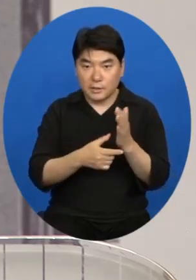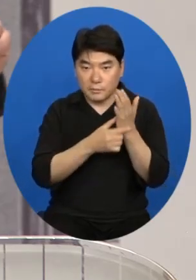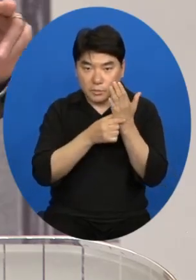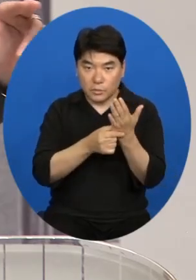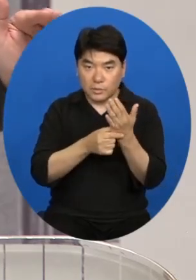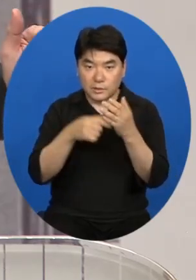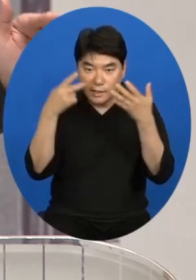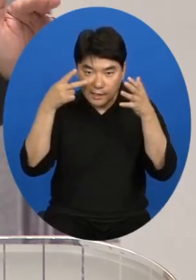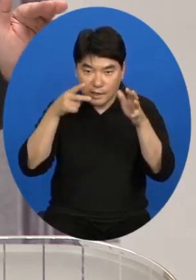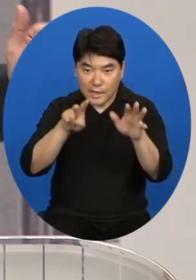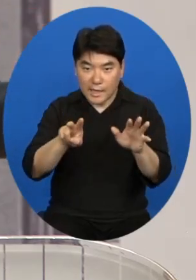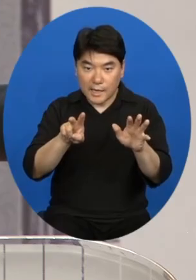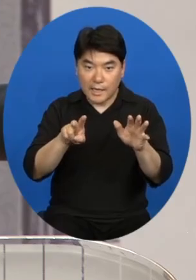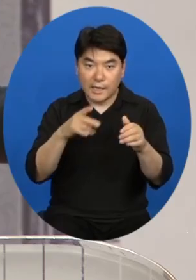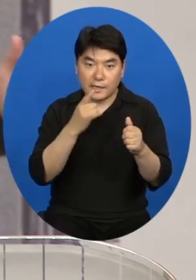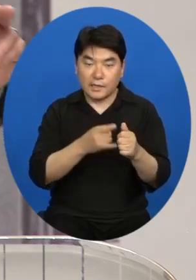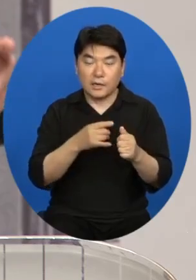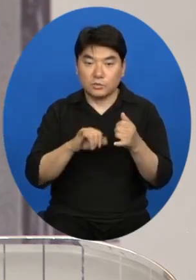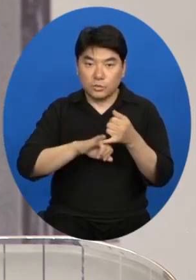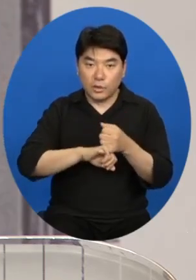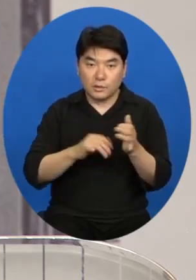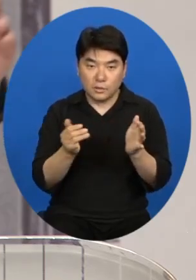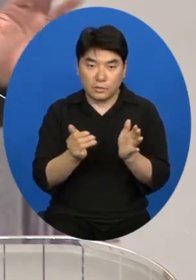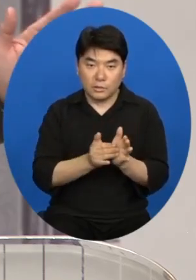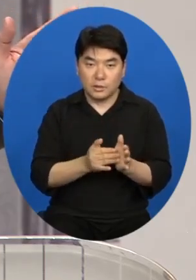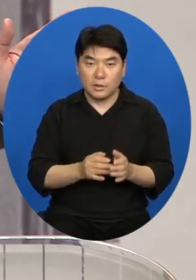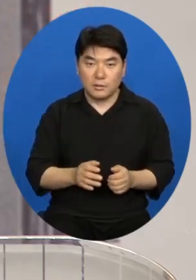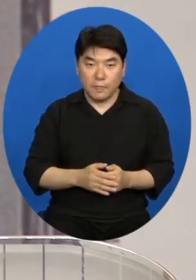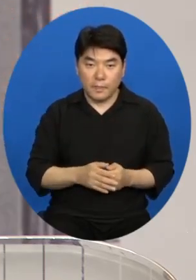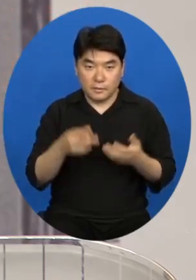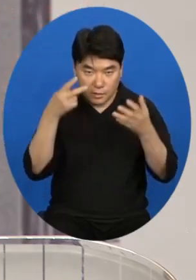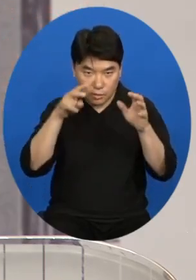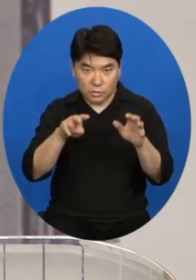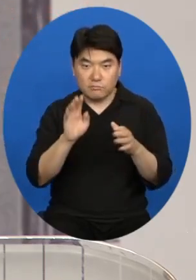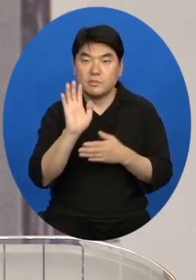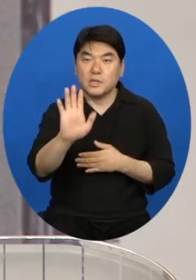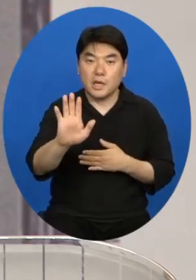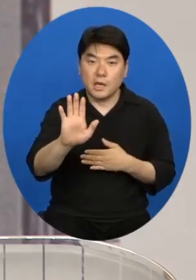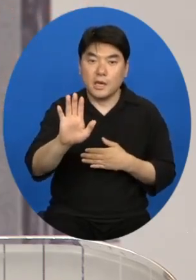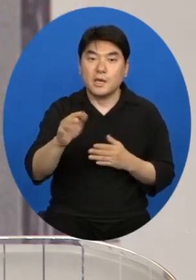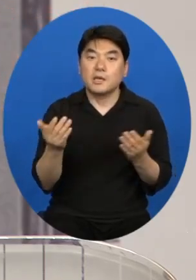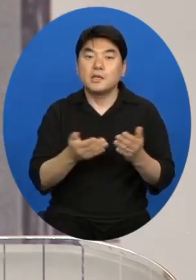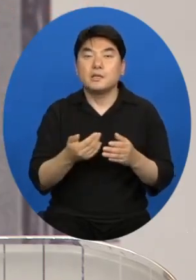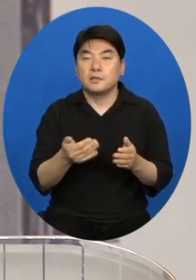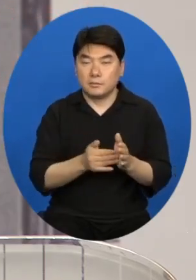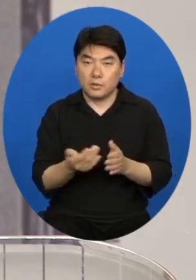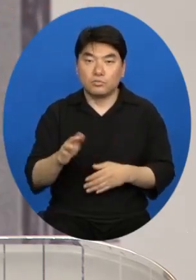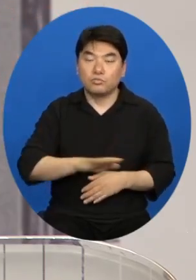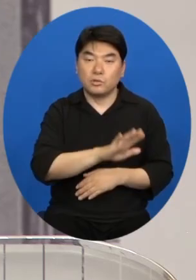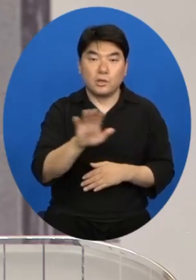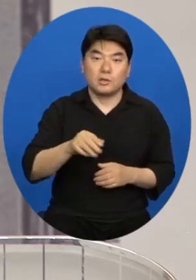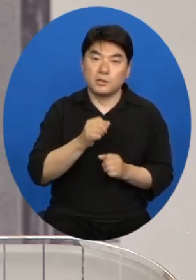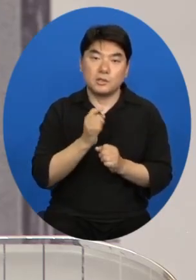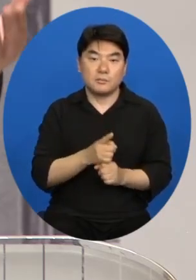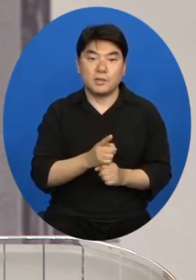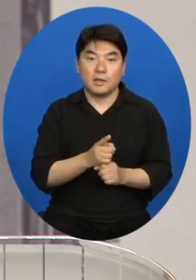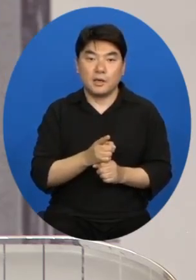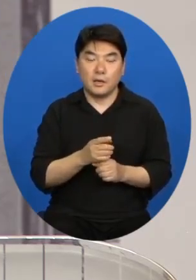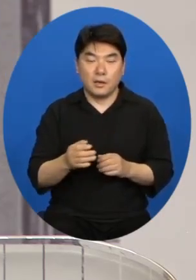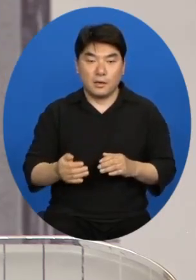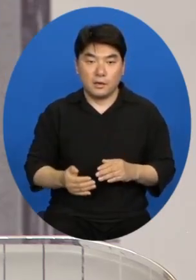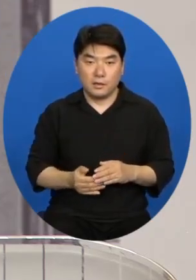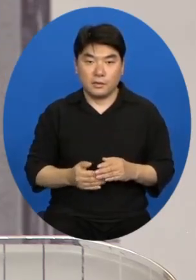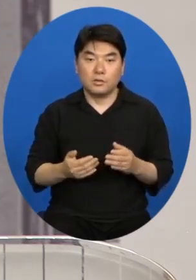다니엘에게 약속하신 것이고 다니엘에게는 미래의 일이지만 우리에게는 이미 벌어진 일이에요. 누구든지 이걸